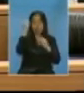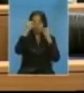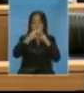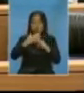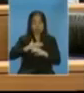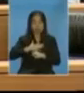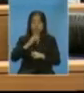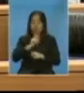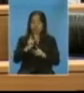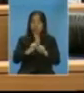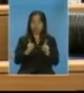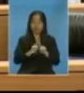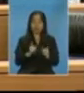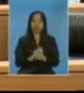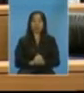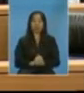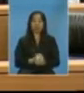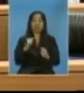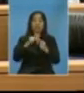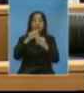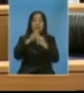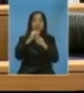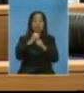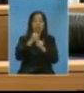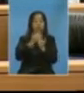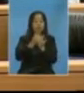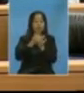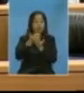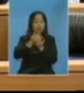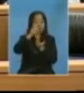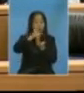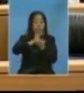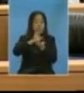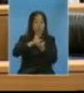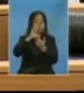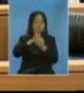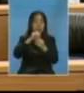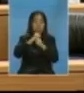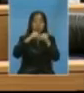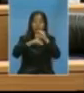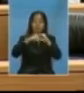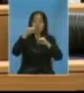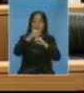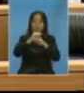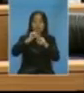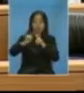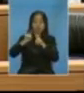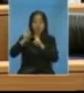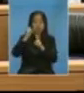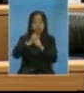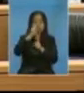มว่าเราสามารถใช้เงินงบประมาณในการทำโครงการ2ล้านล้านได้หรือ